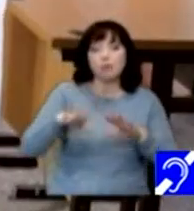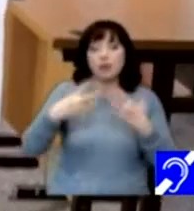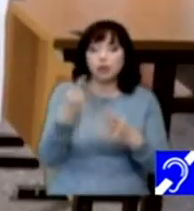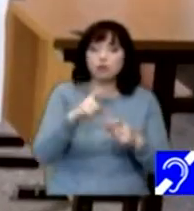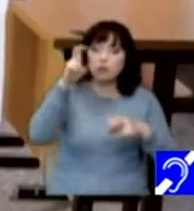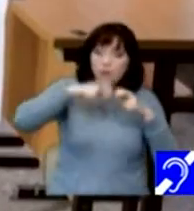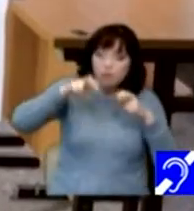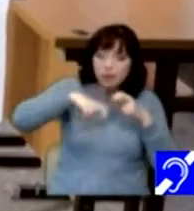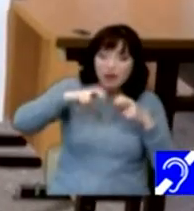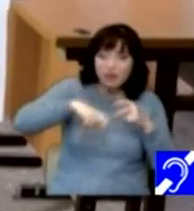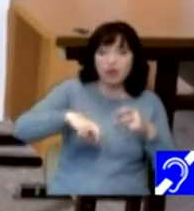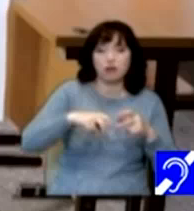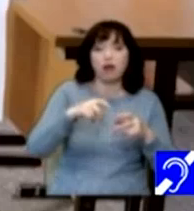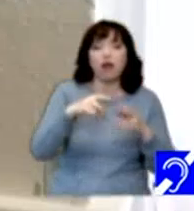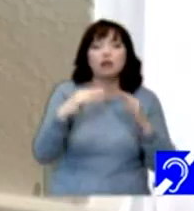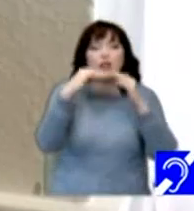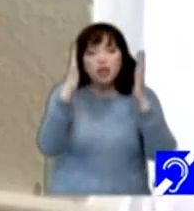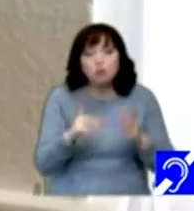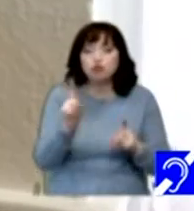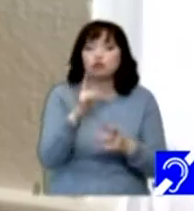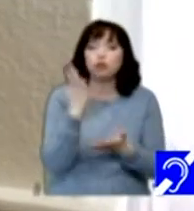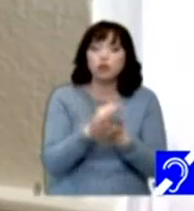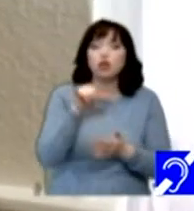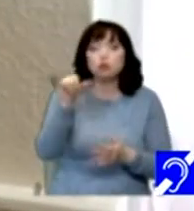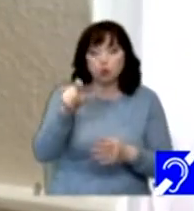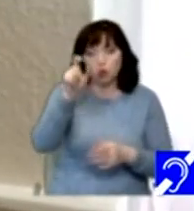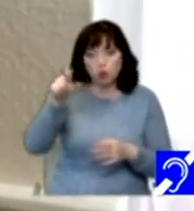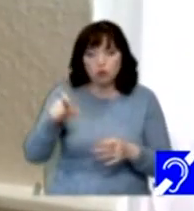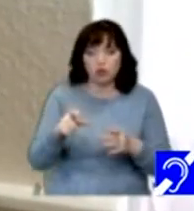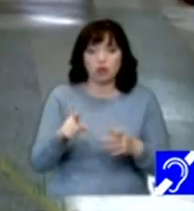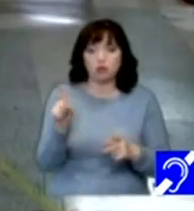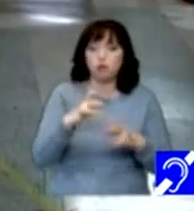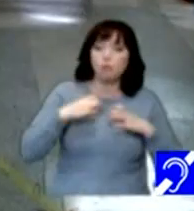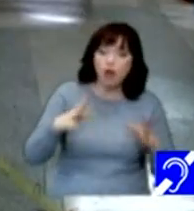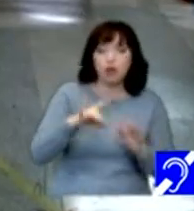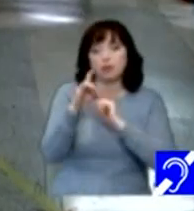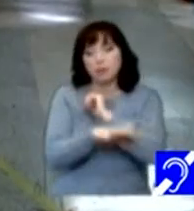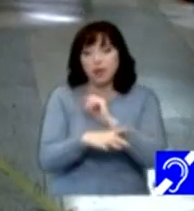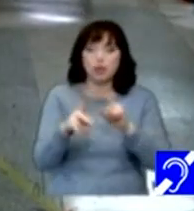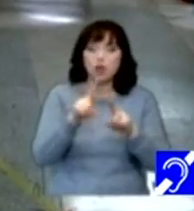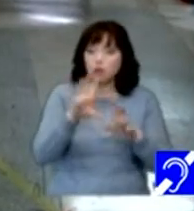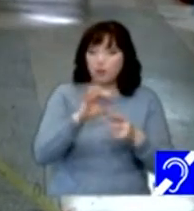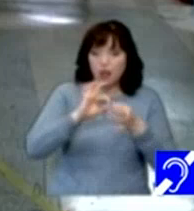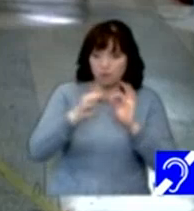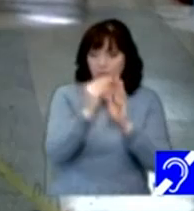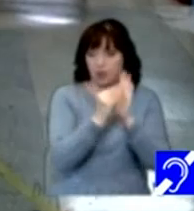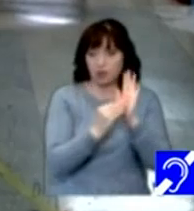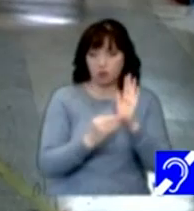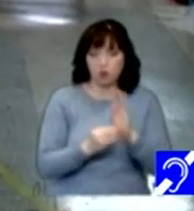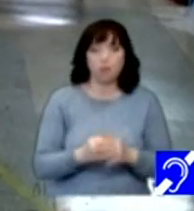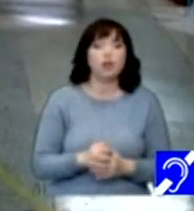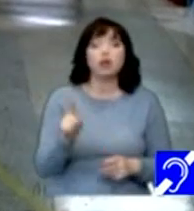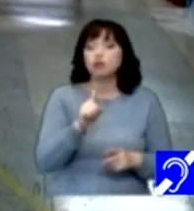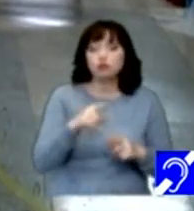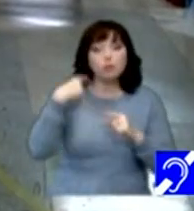a evita accesul persoanelor cu probleme de integritate în cursa electorală. Noi sperăm foarte mult că astăzi astfel de